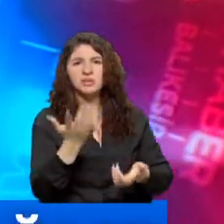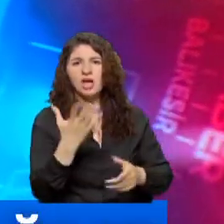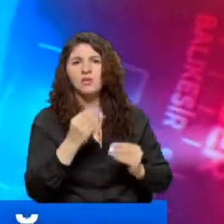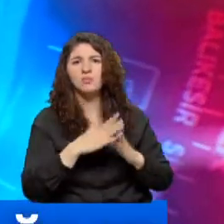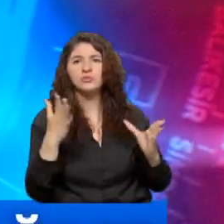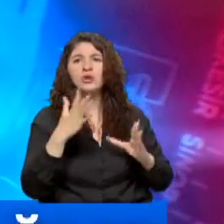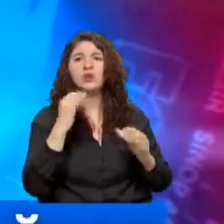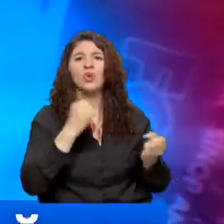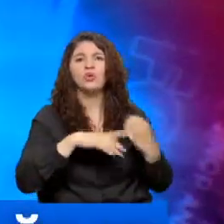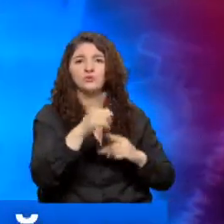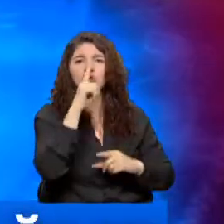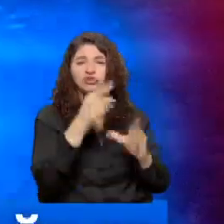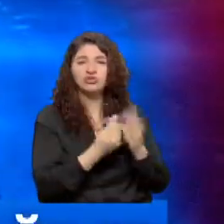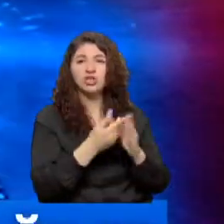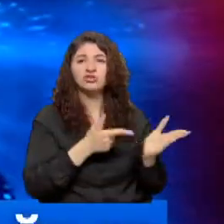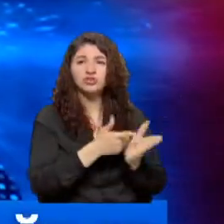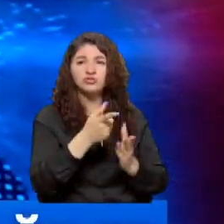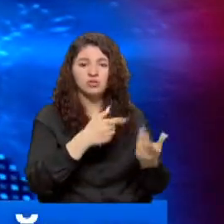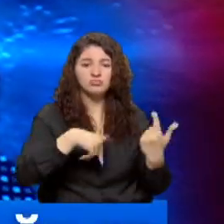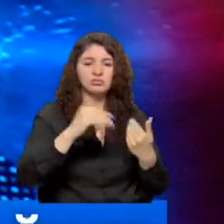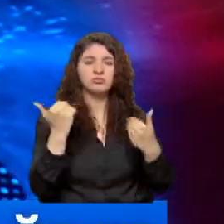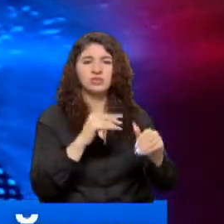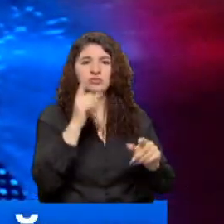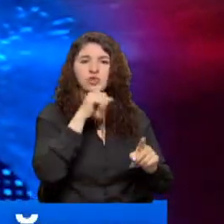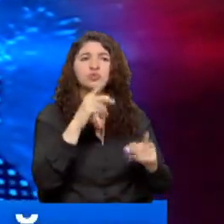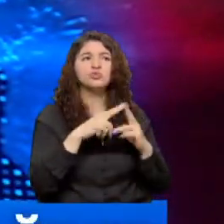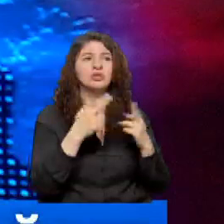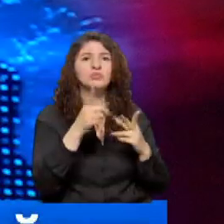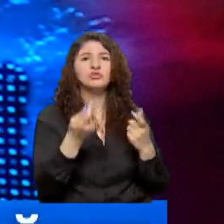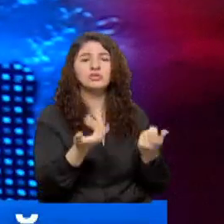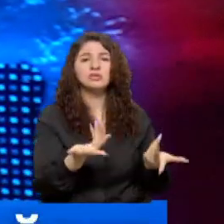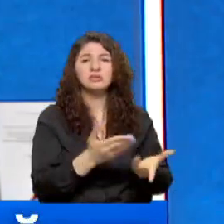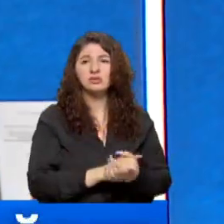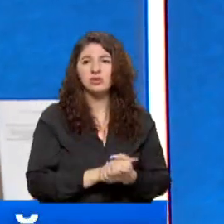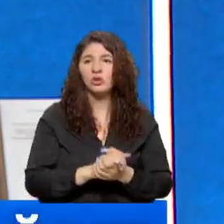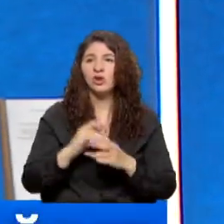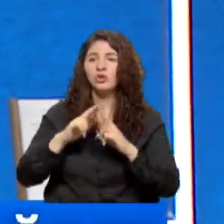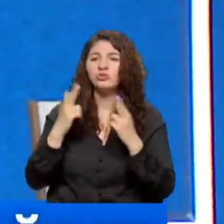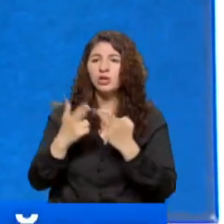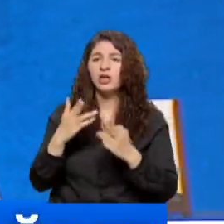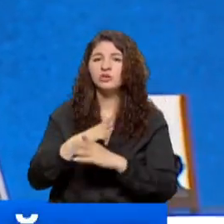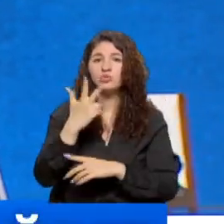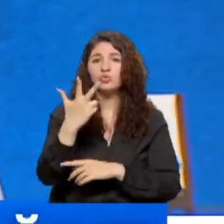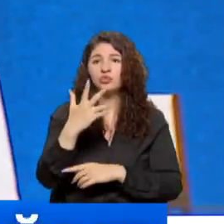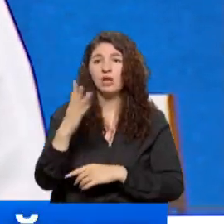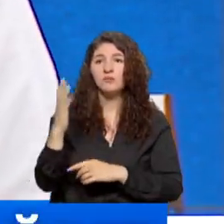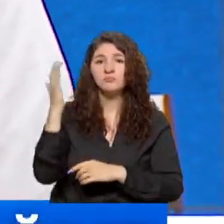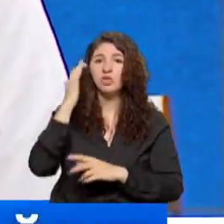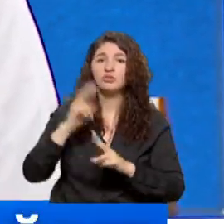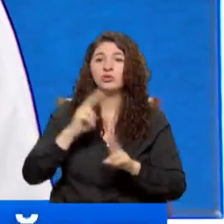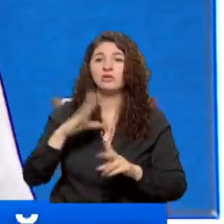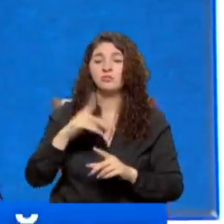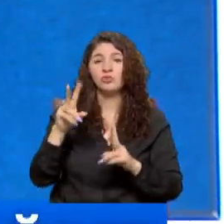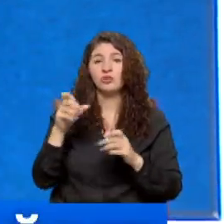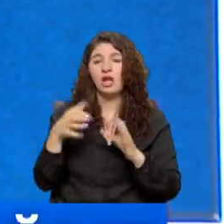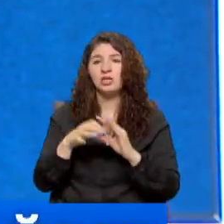Birliği'ne Bize en büyük kıyamet bundan koptu Çiftçi sübvansiyonları dünyada nasıl bu iş dünyada esasında üç tane ana model var